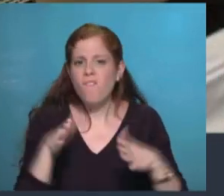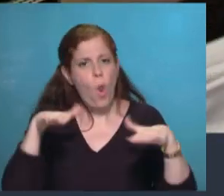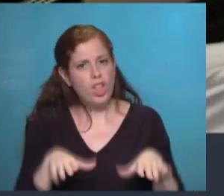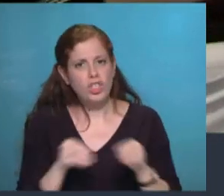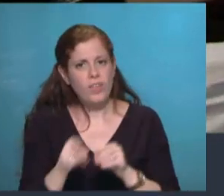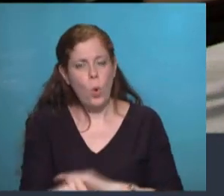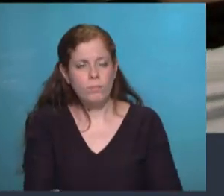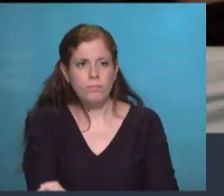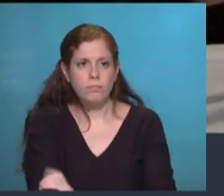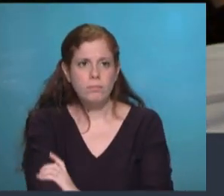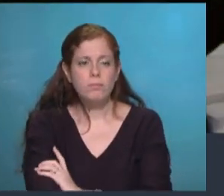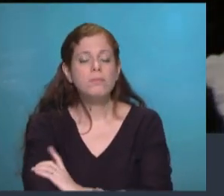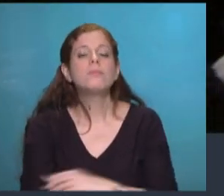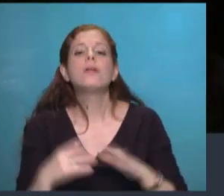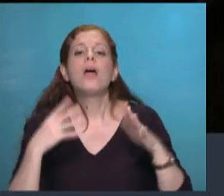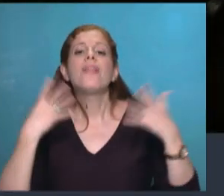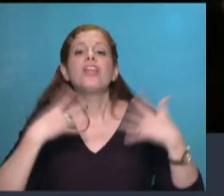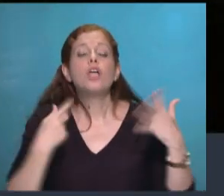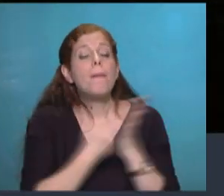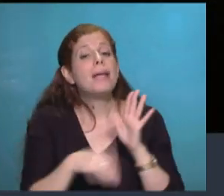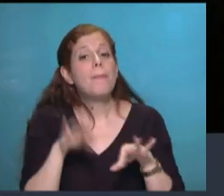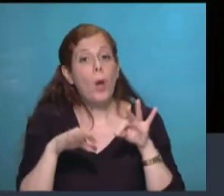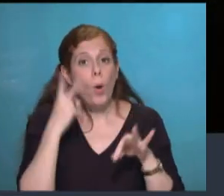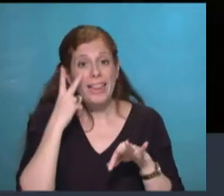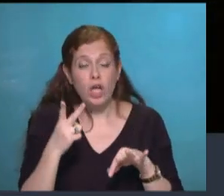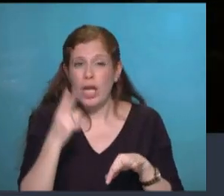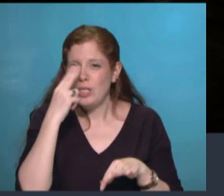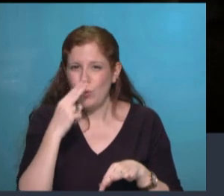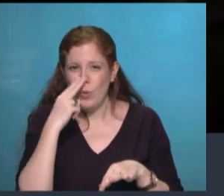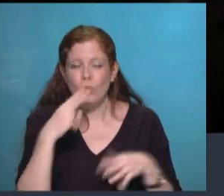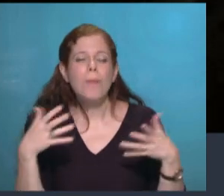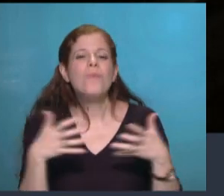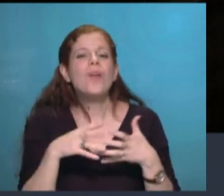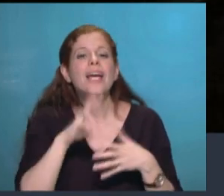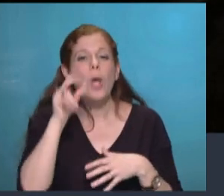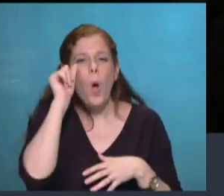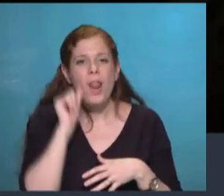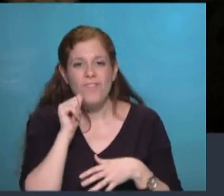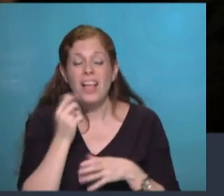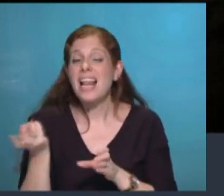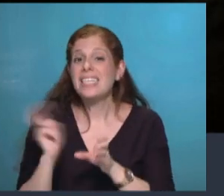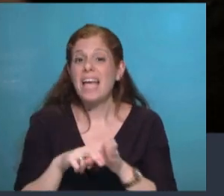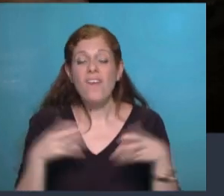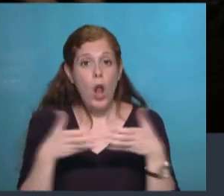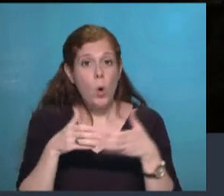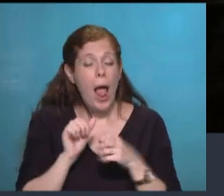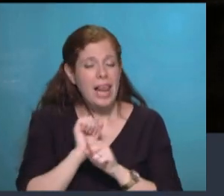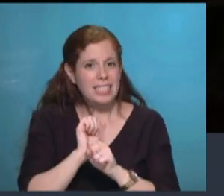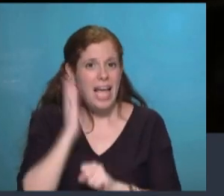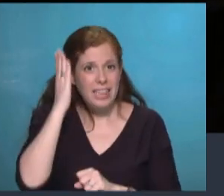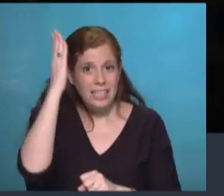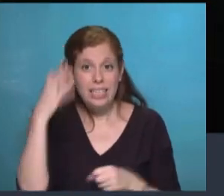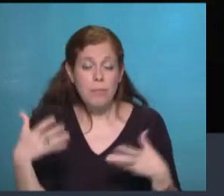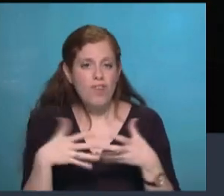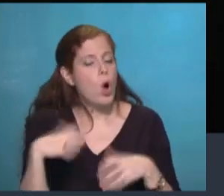אנחנו בשום אופן שבו אמרנו נשב איתו. 9 ימים לבחירות נראה כי הניסיונות של מפלגת כחול לבן לצרף אליה לקואליציה עתידית את המפלגות החרדיות לא